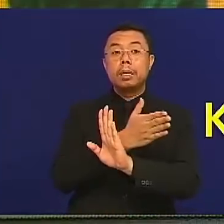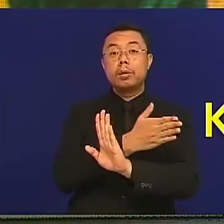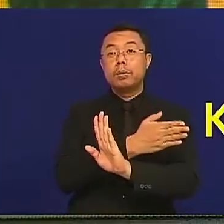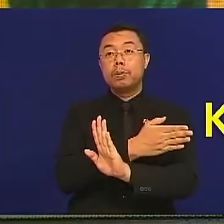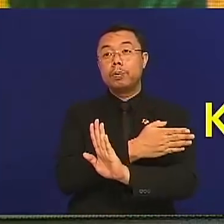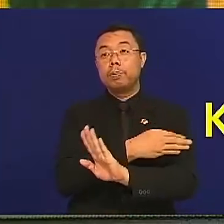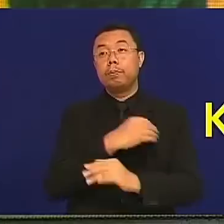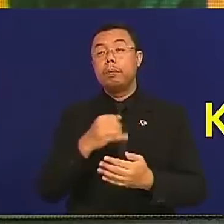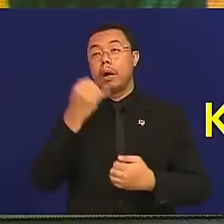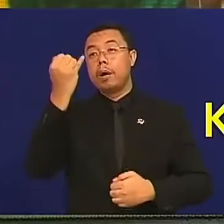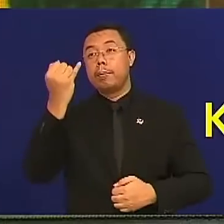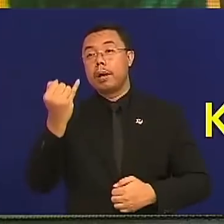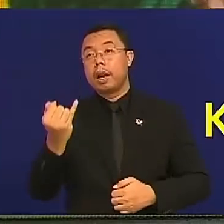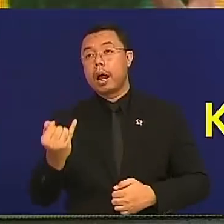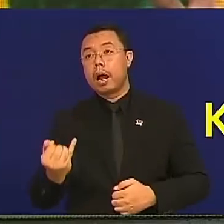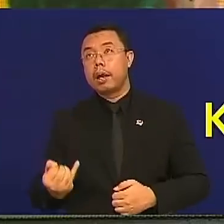sebelum